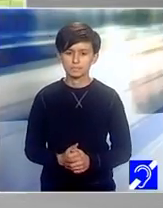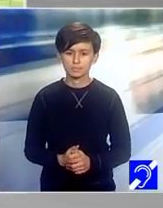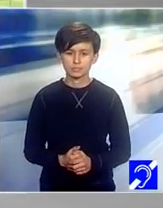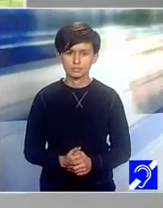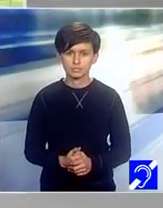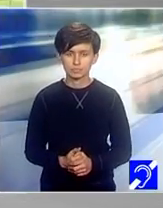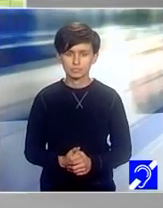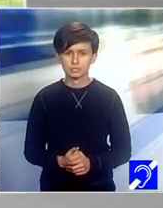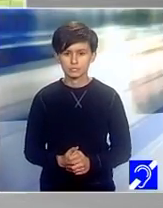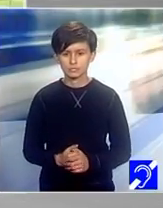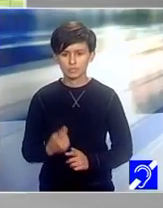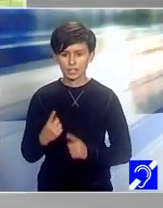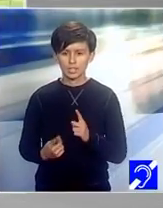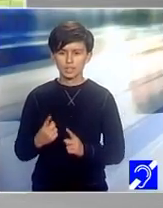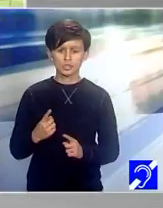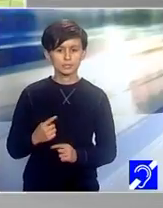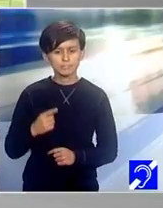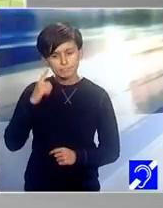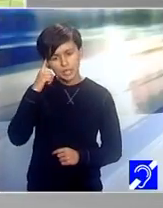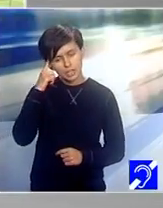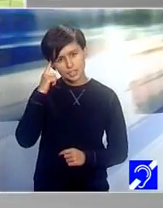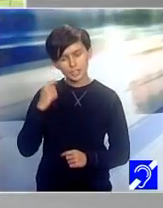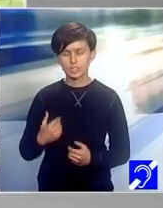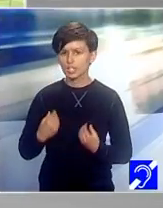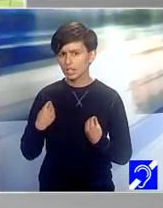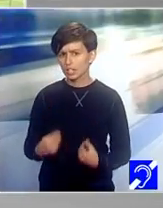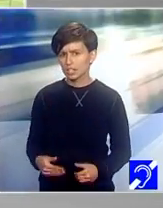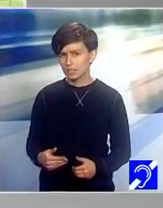punem totuși și rău înainte. Câteodată lucrul ăsta te